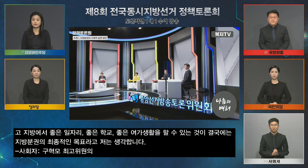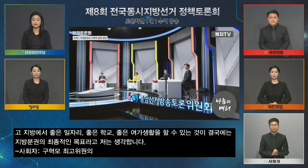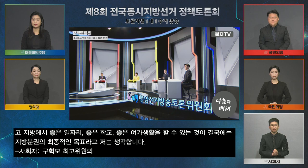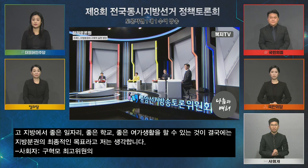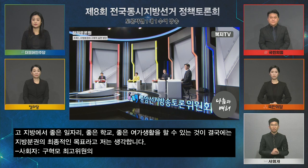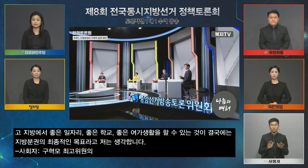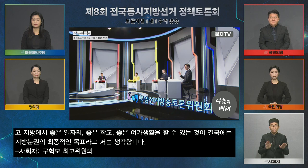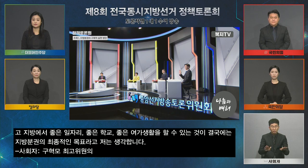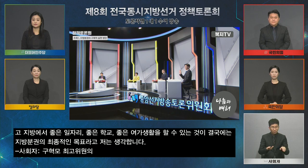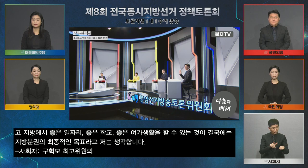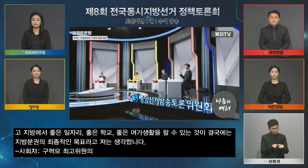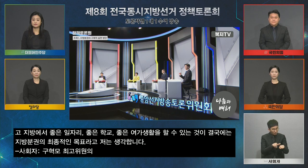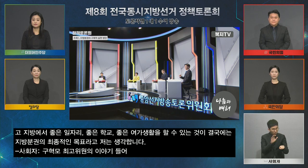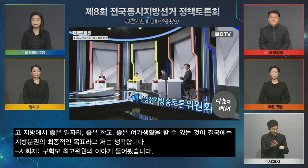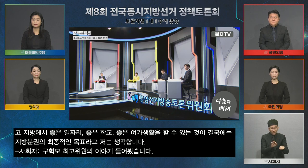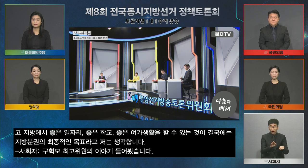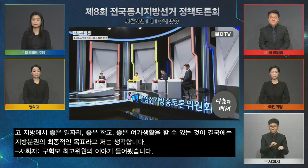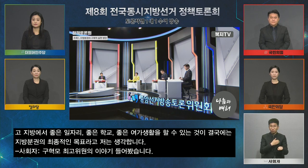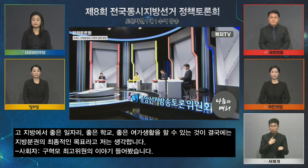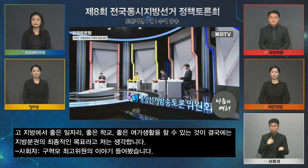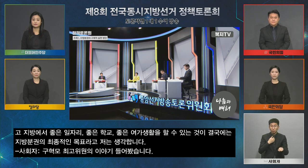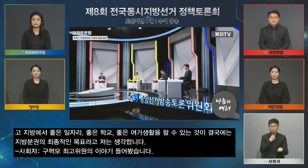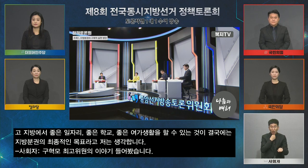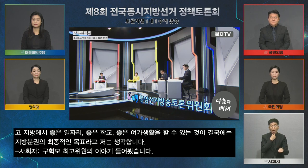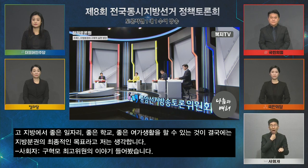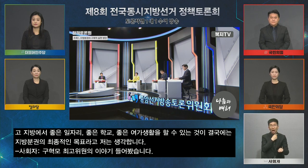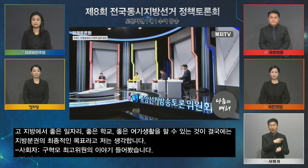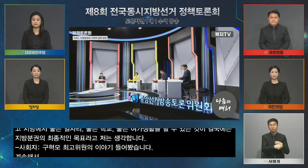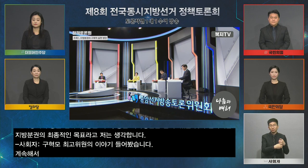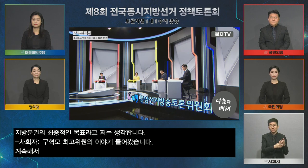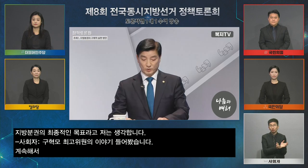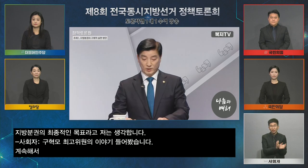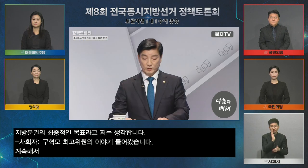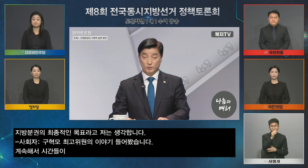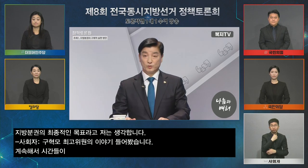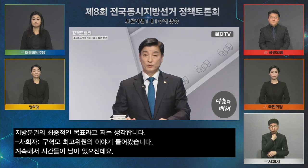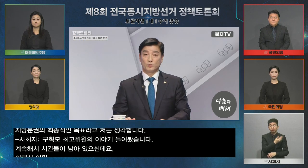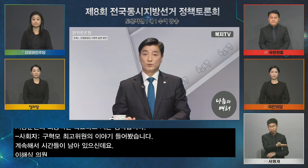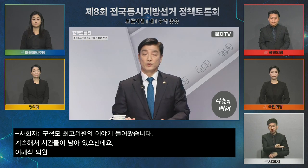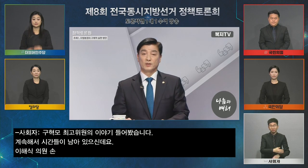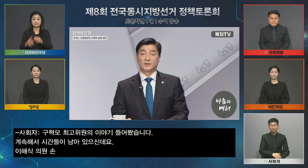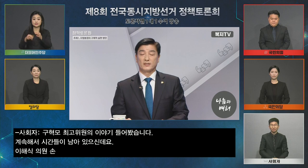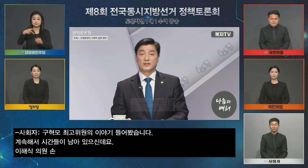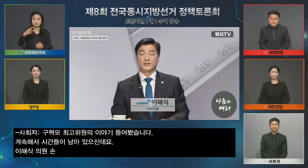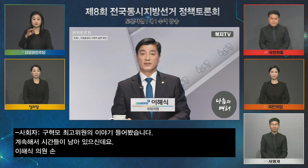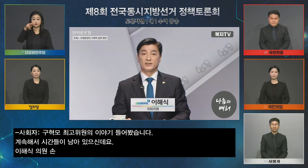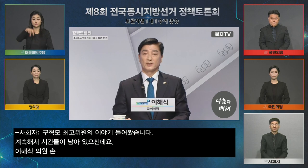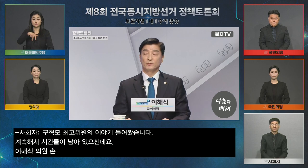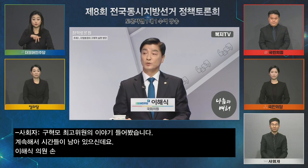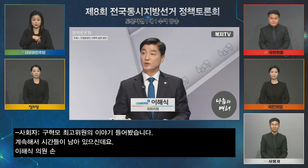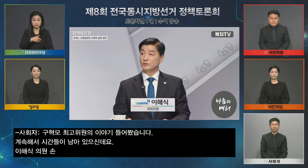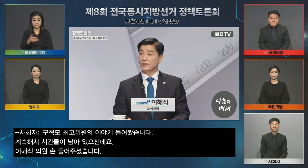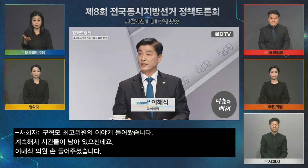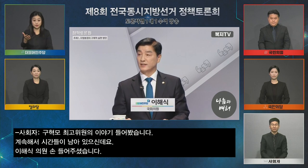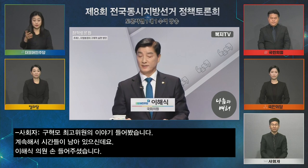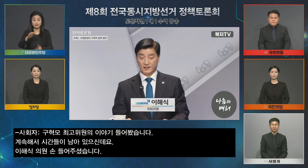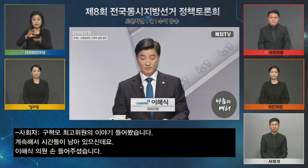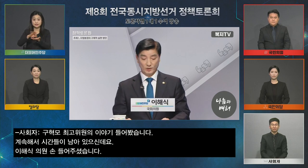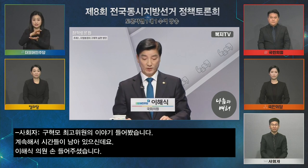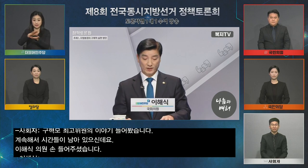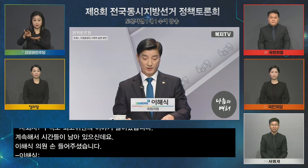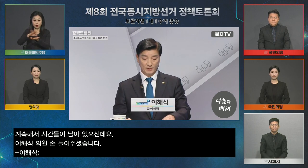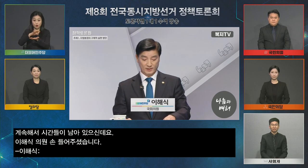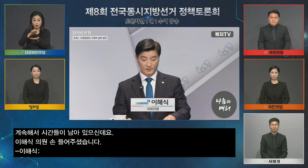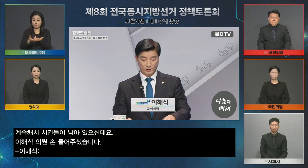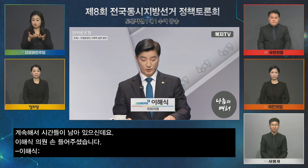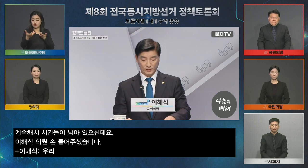시간들이 남아있으신데 이혜식 의원 손 들어주셨습니다. 네, 우리 김승수 의원님께서 재정분권과 관련해서